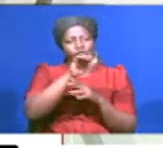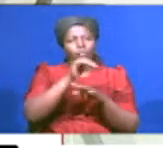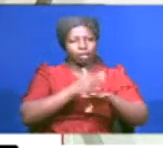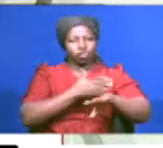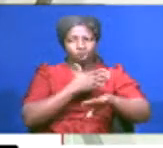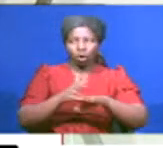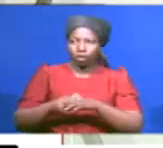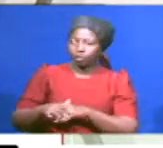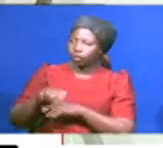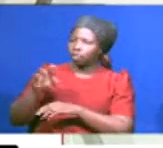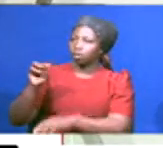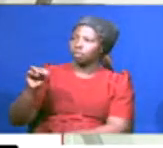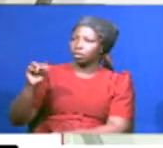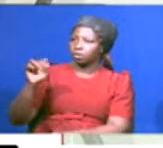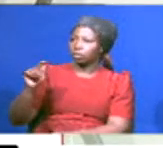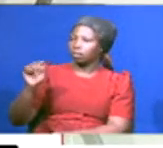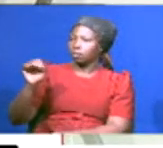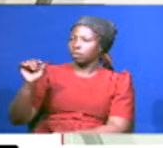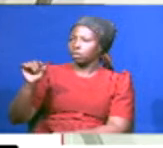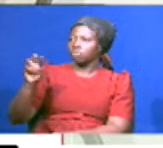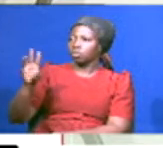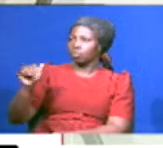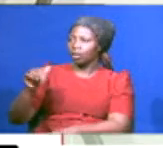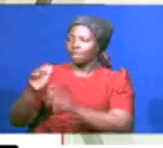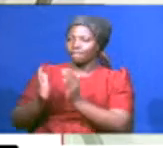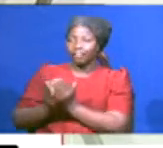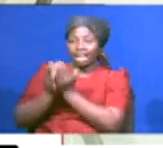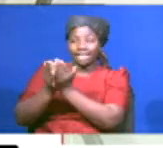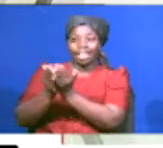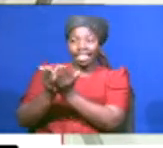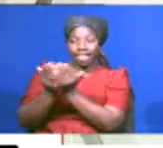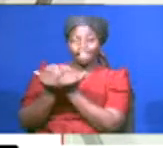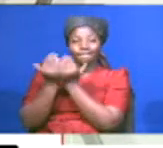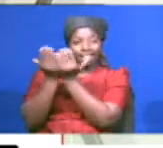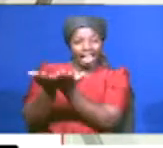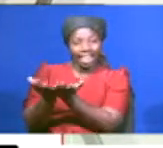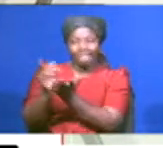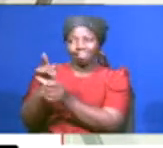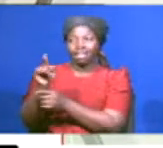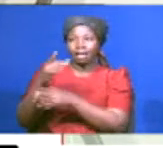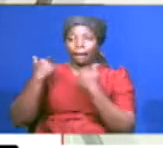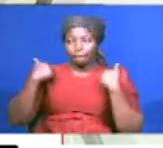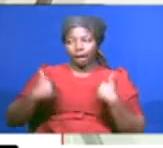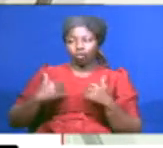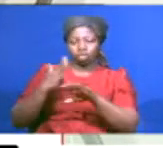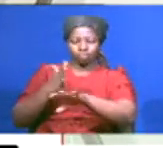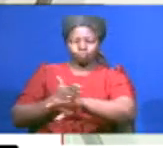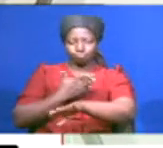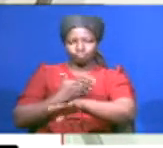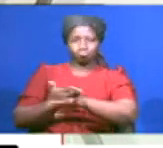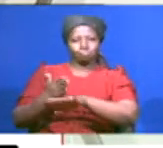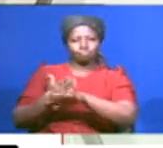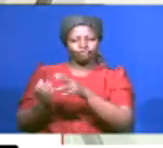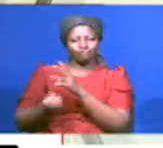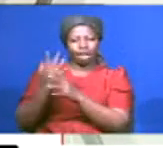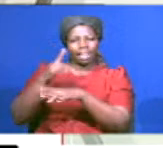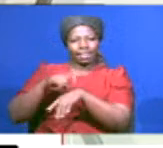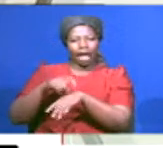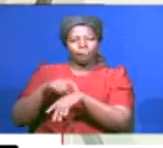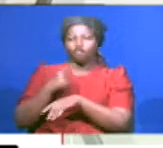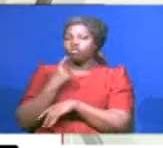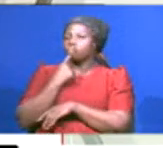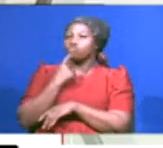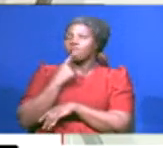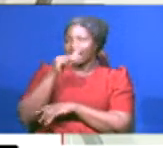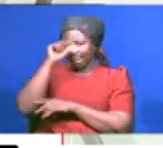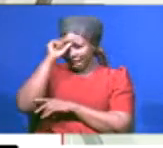song, nilitunga wimbo huo, wakati huo ilikuwa ni serikali ilikuwa Moi. Mm-hmm. Mm-hmm. Na ilikuwa imepatikana ajali